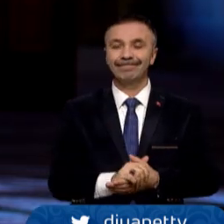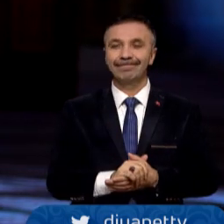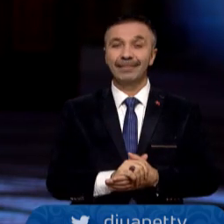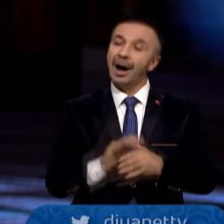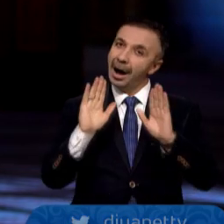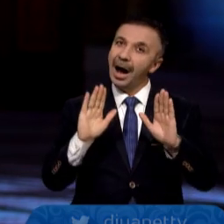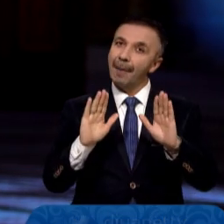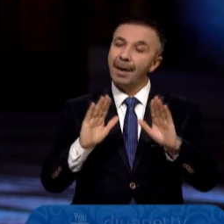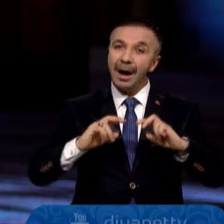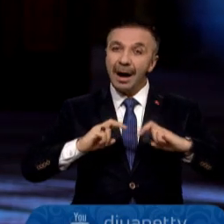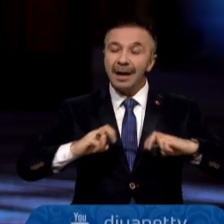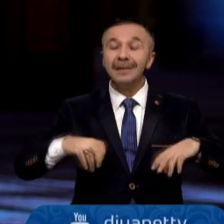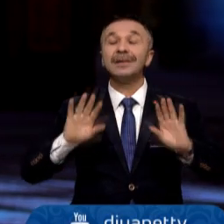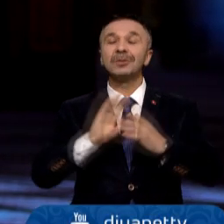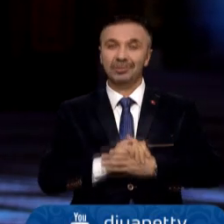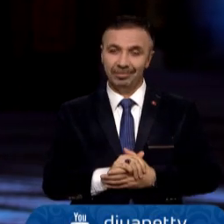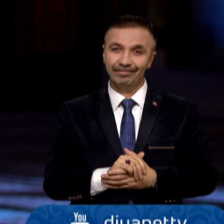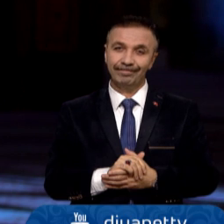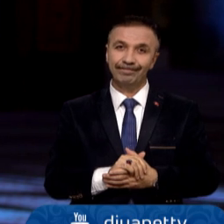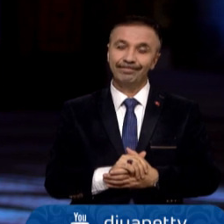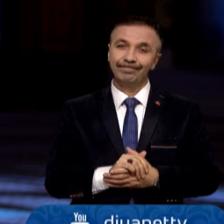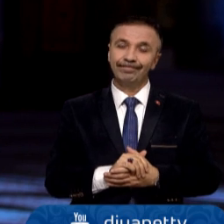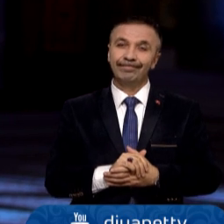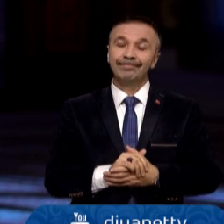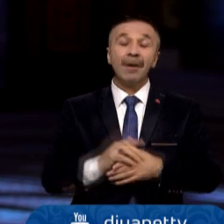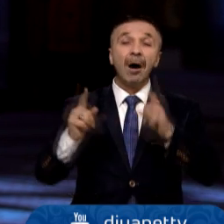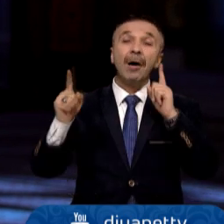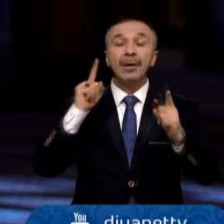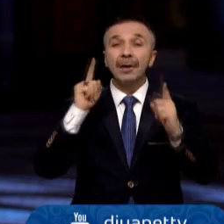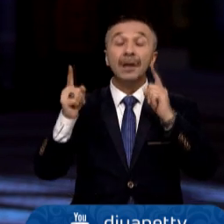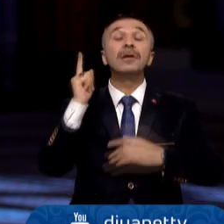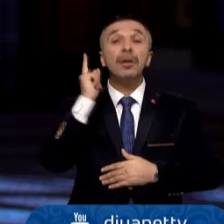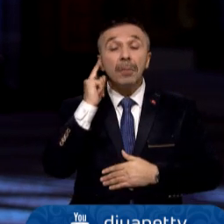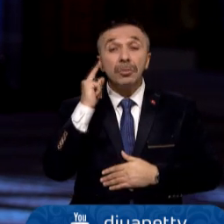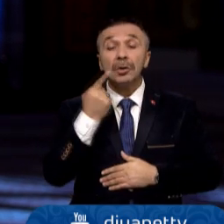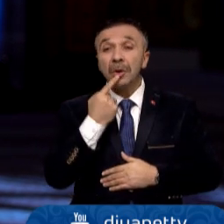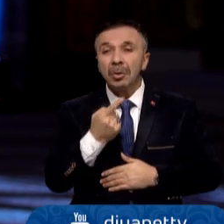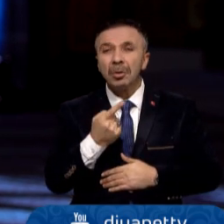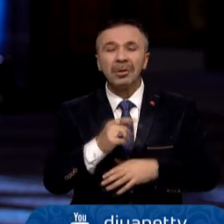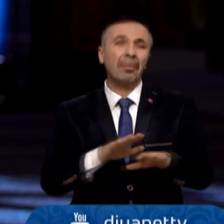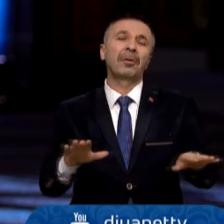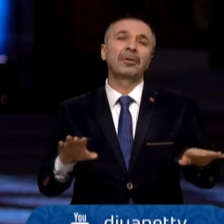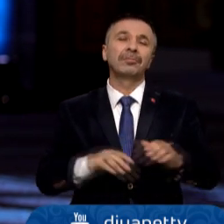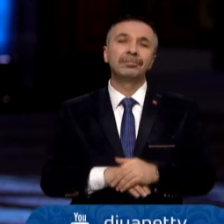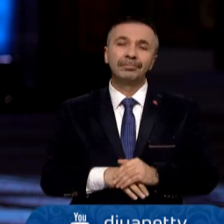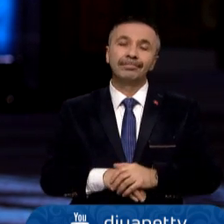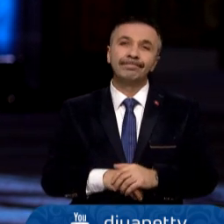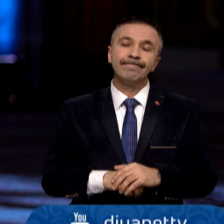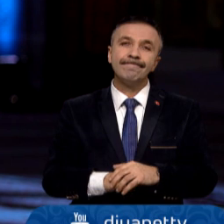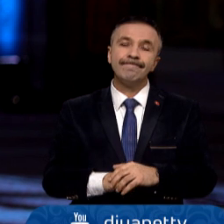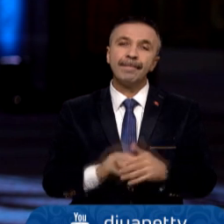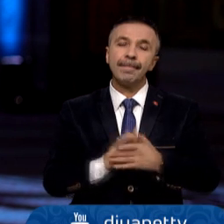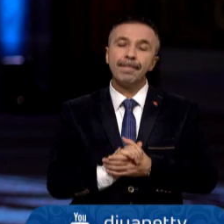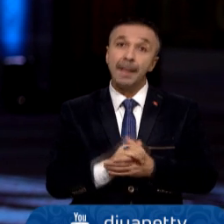ama araştırıyoruz adaletiyle meşhur du deyip noktayı koyuyoruz